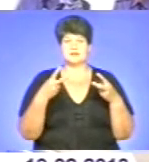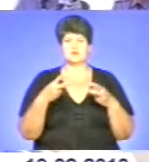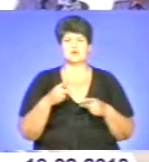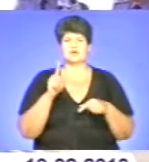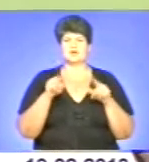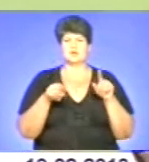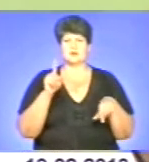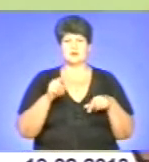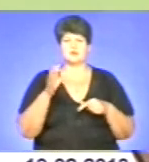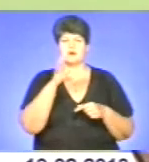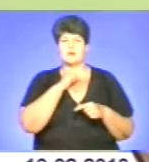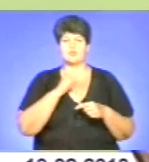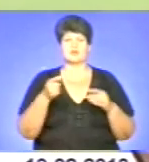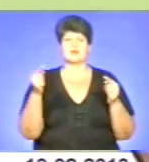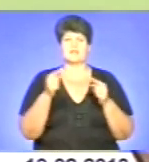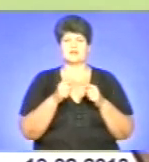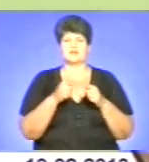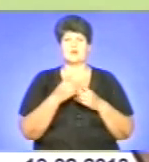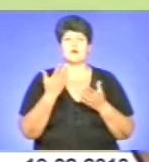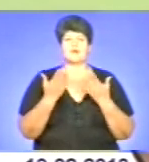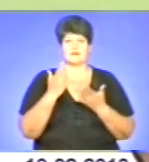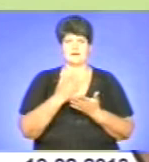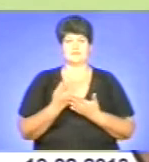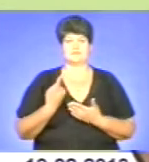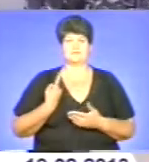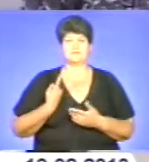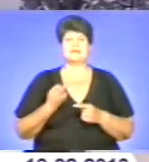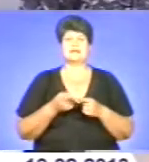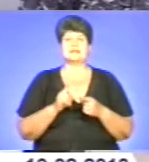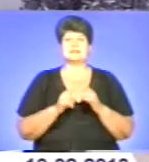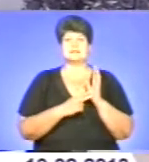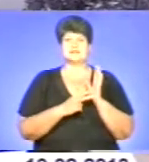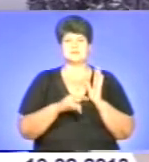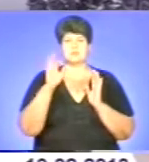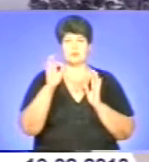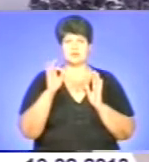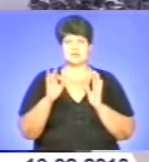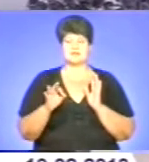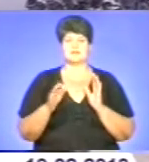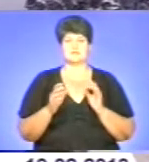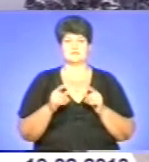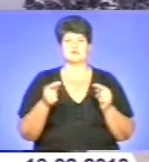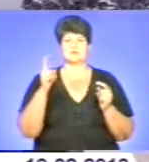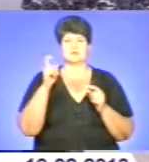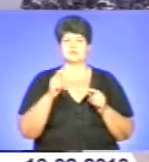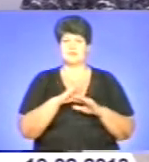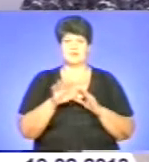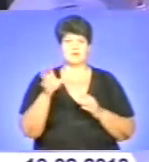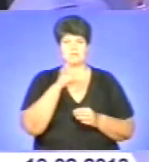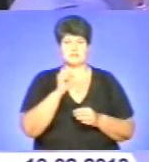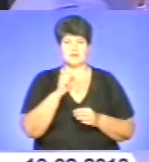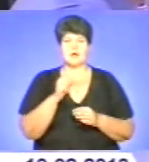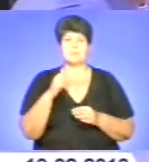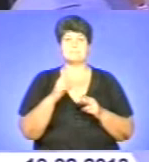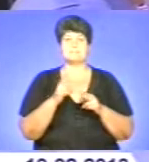дуже рідко грабувати квартиру яка охороняється це 70% гарантії безпеки а окрім того за безпекою